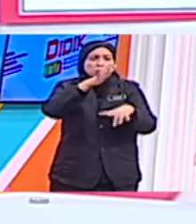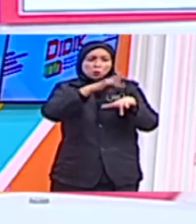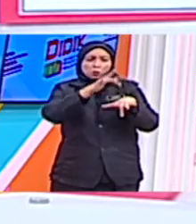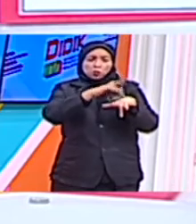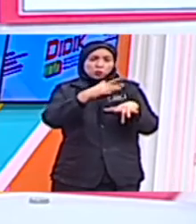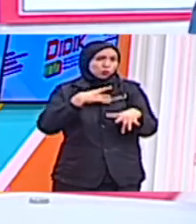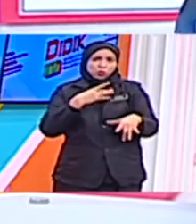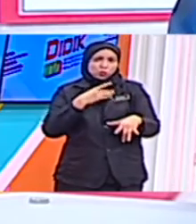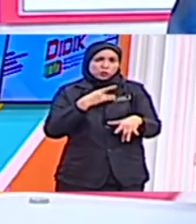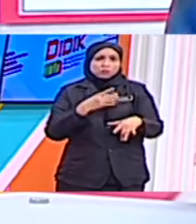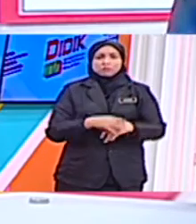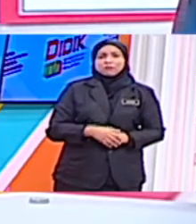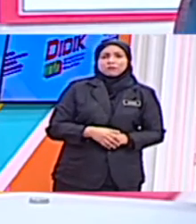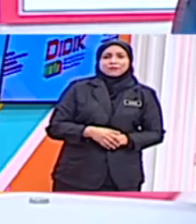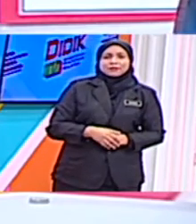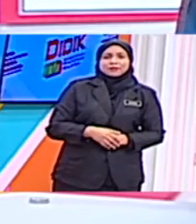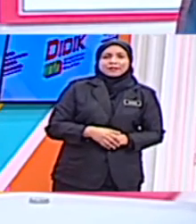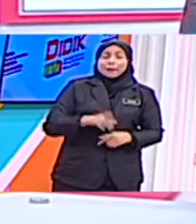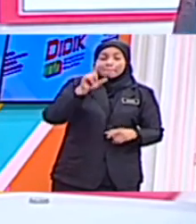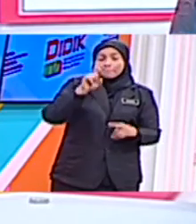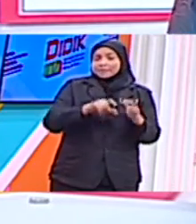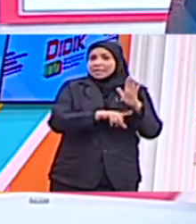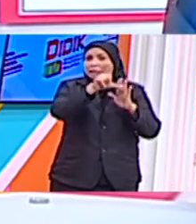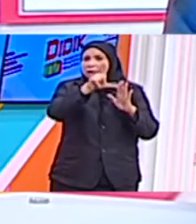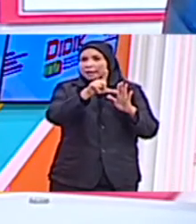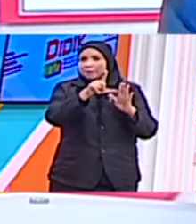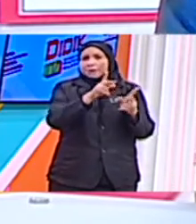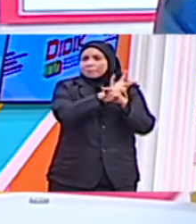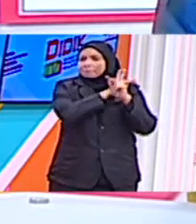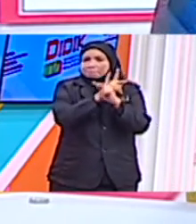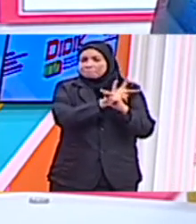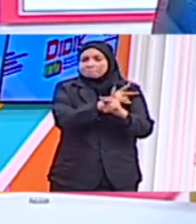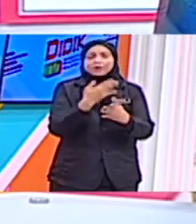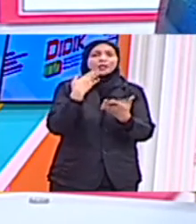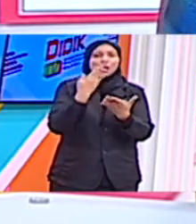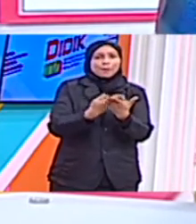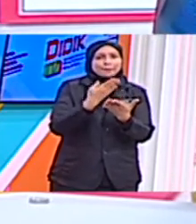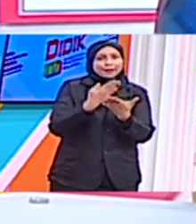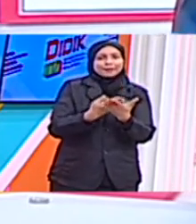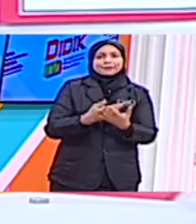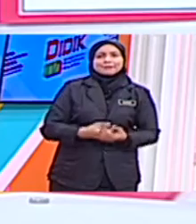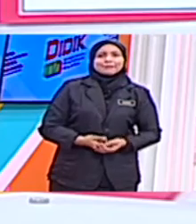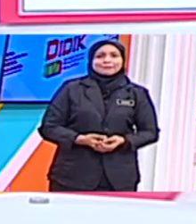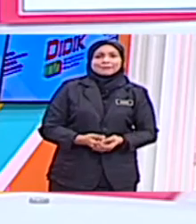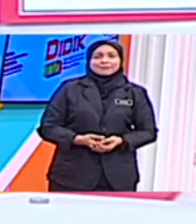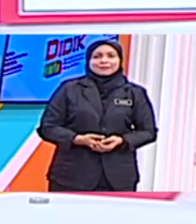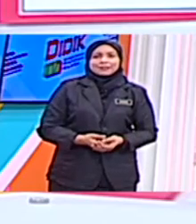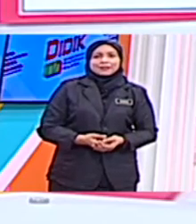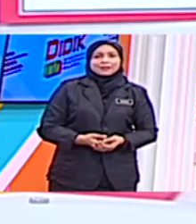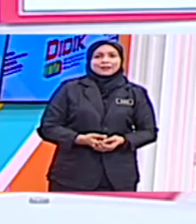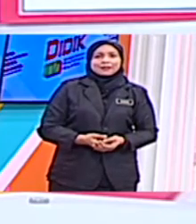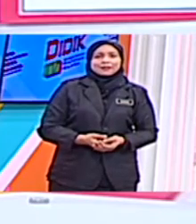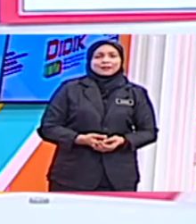kena ada perlindungan tambahan yang lebih ketat, yang lebih orang kata kita kena jaga dengan